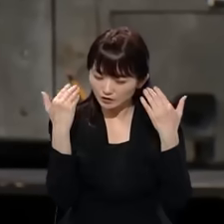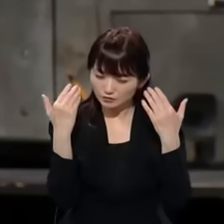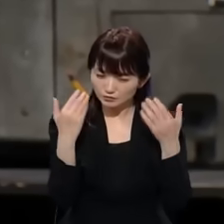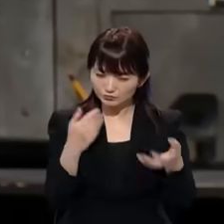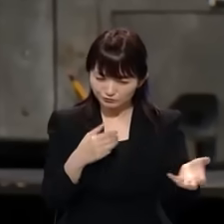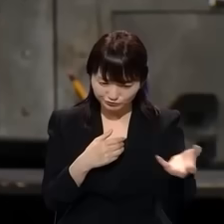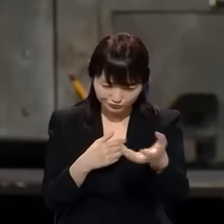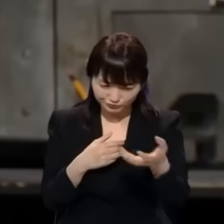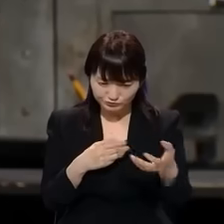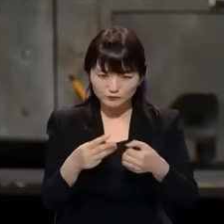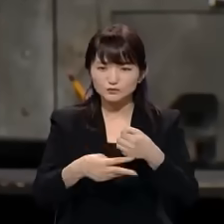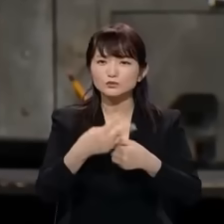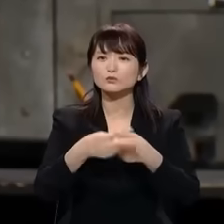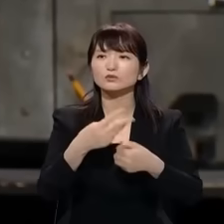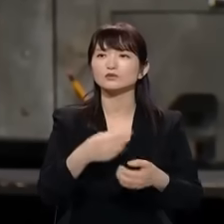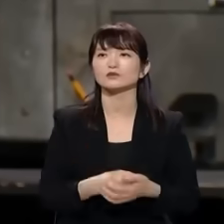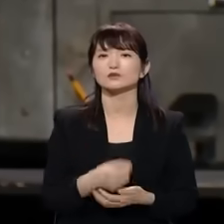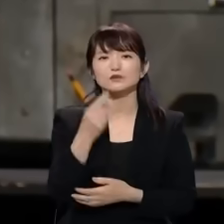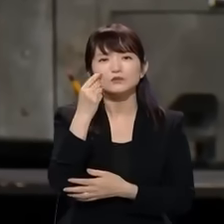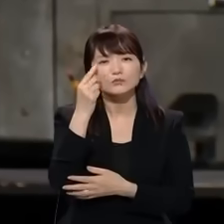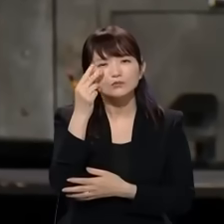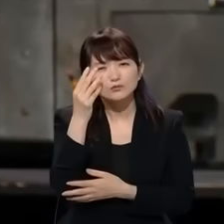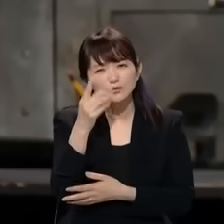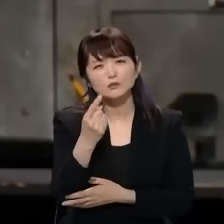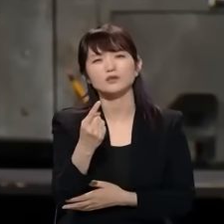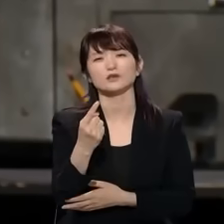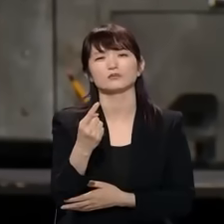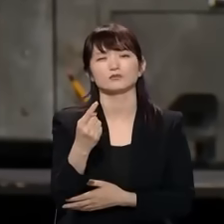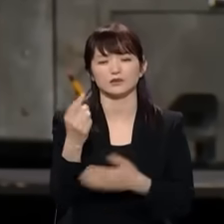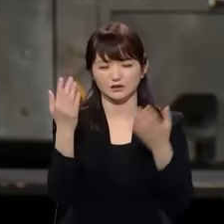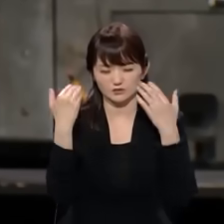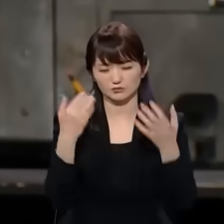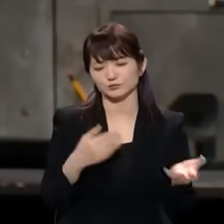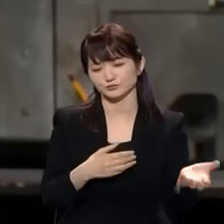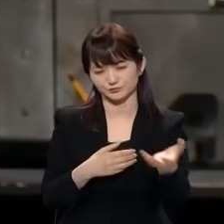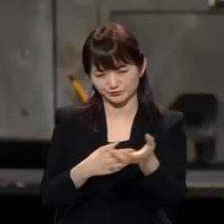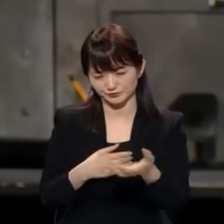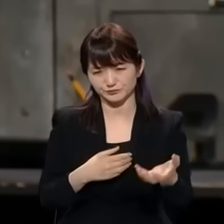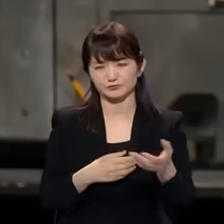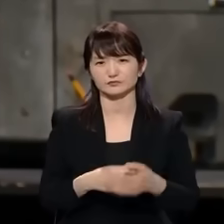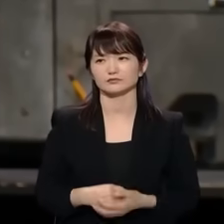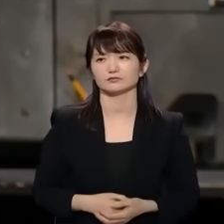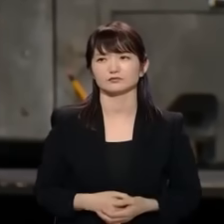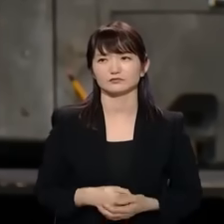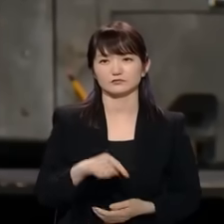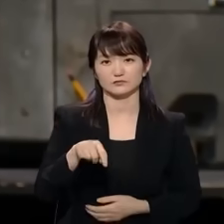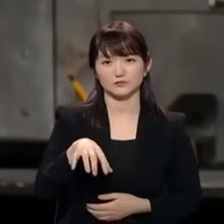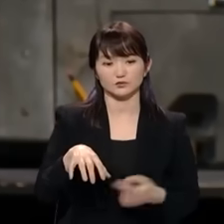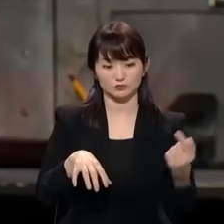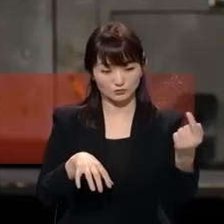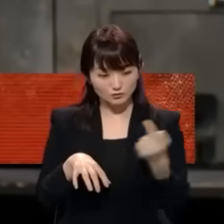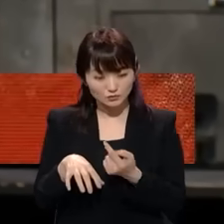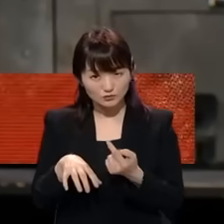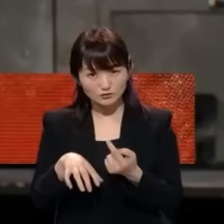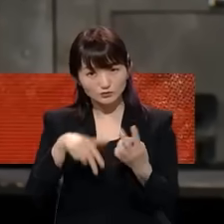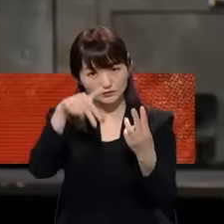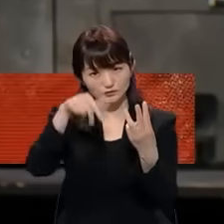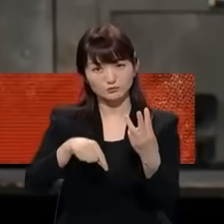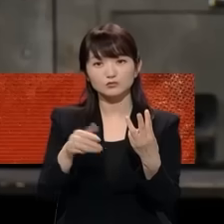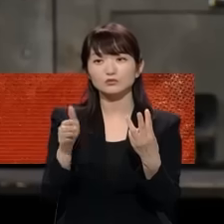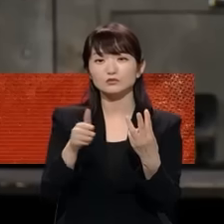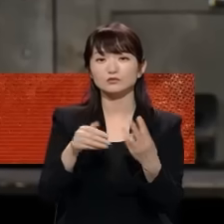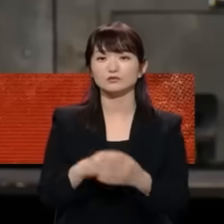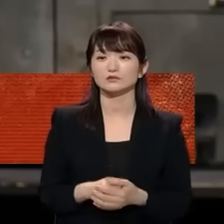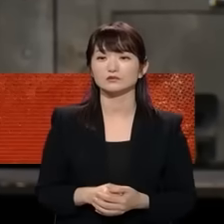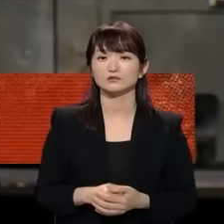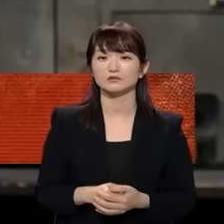3학년입니다. 그럼 거의 몇 개월에 한 번씩 전학을 가는 거예요. 그러니까 지금 여기도 전학 온 지 한 달 좀, 뭐 3주 됐다 그랬나요? 3주